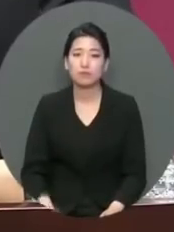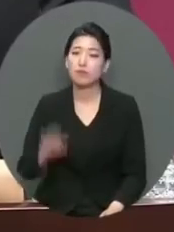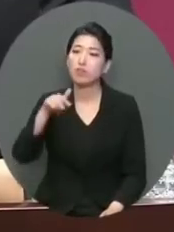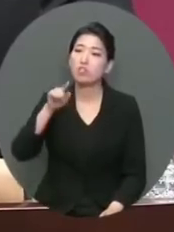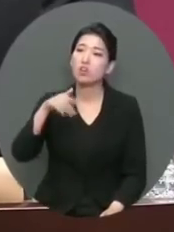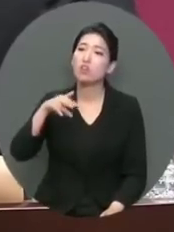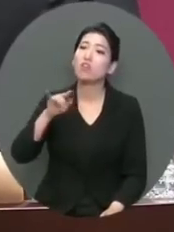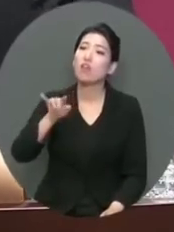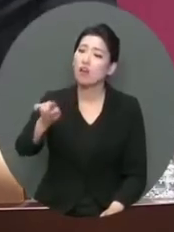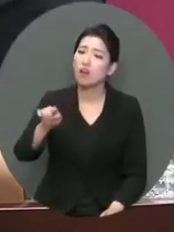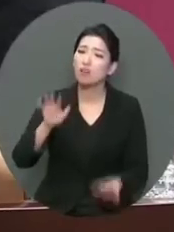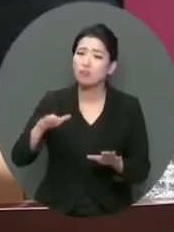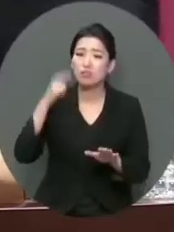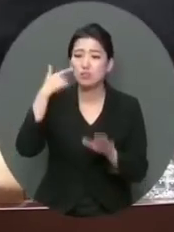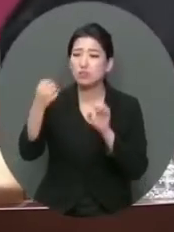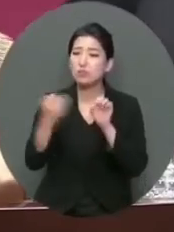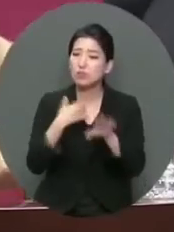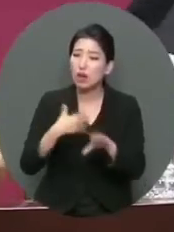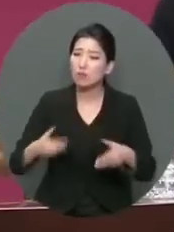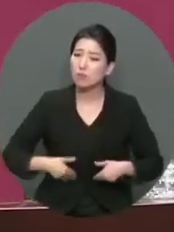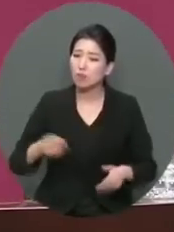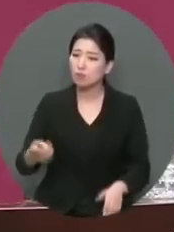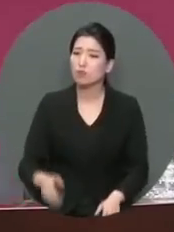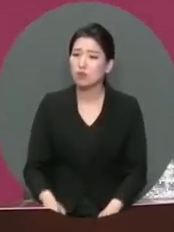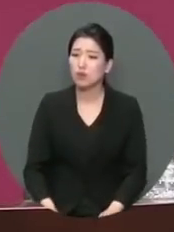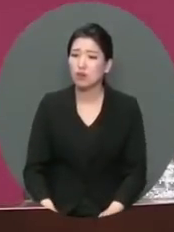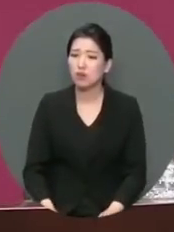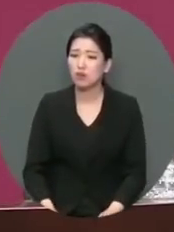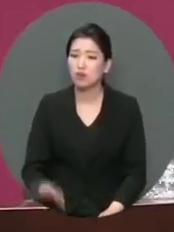의원님 정상적인 질답이 안 되지 않습니까? 예.